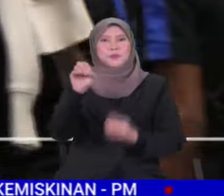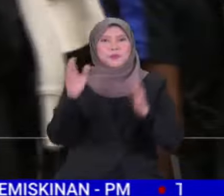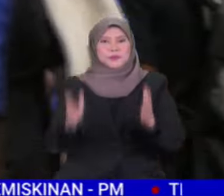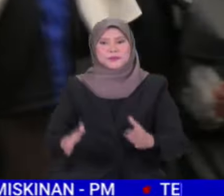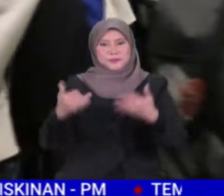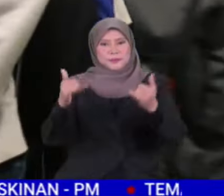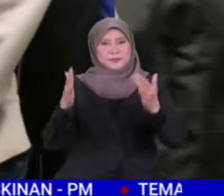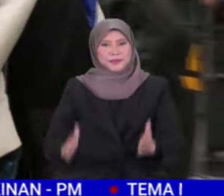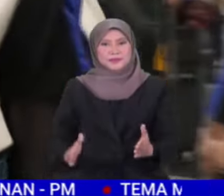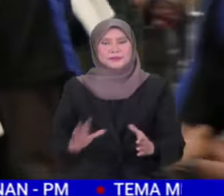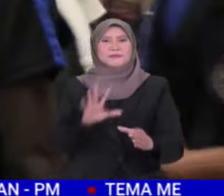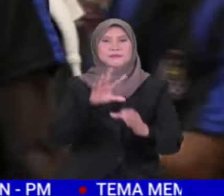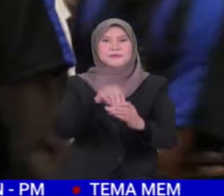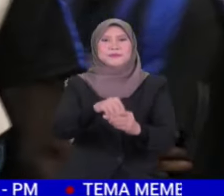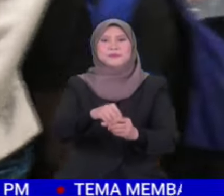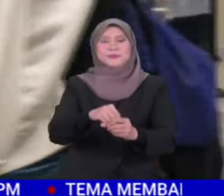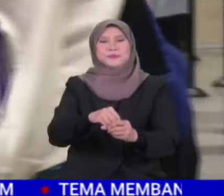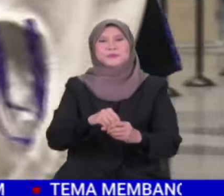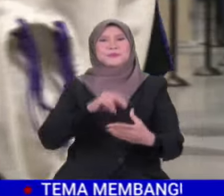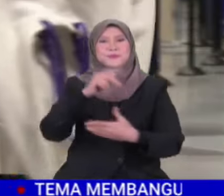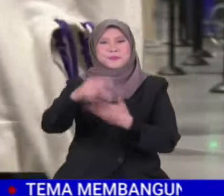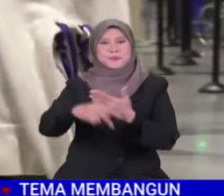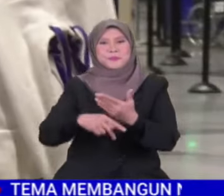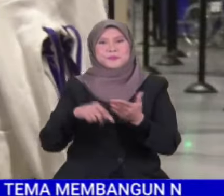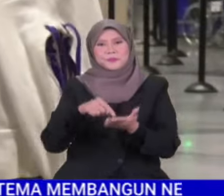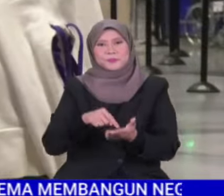pemain dibawa mengikuti siri jelajah ini.